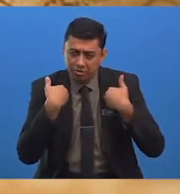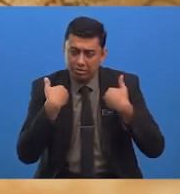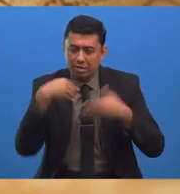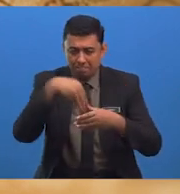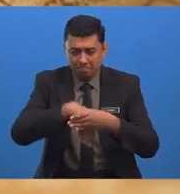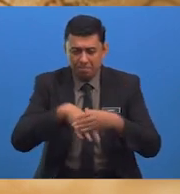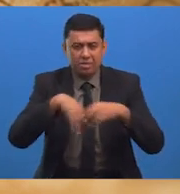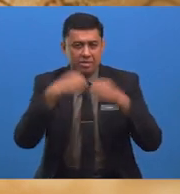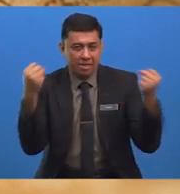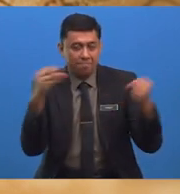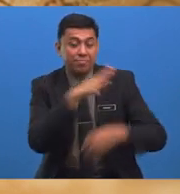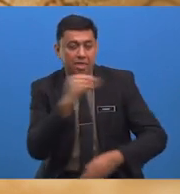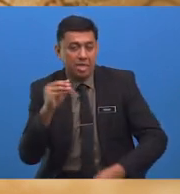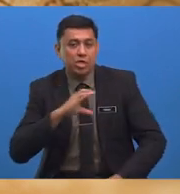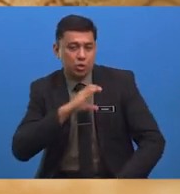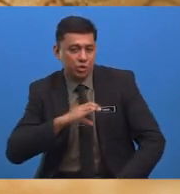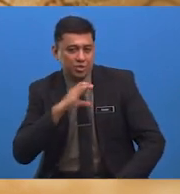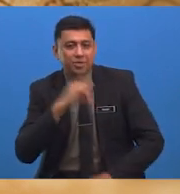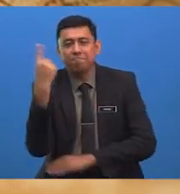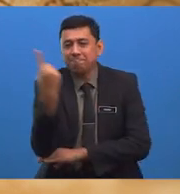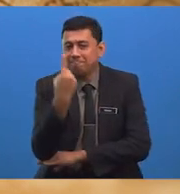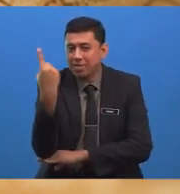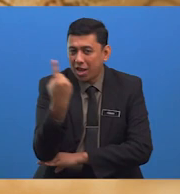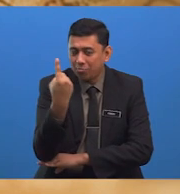dan ceria selalu.